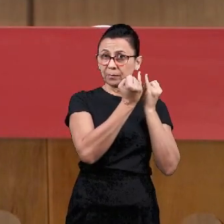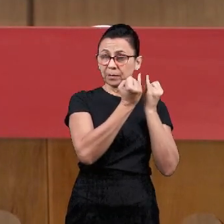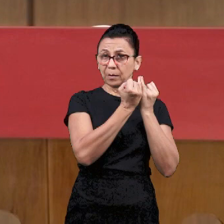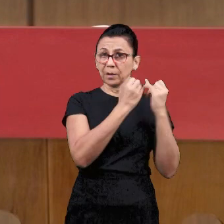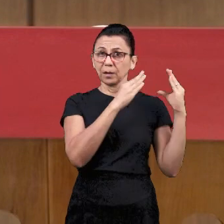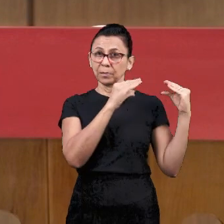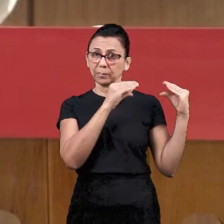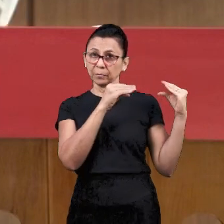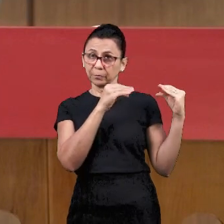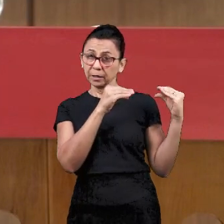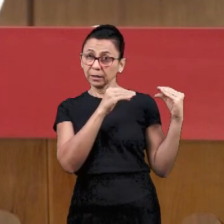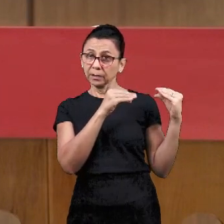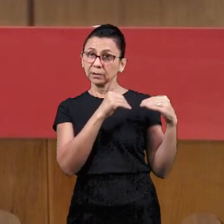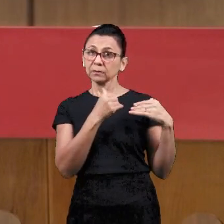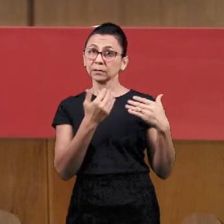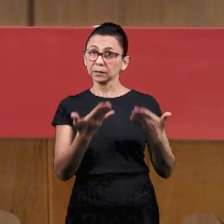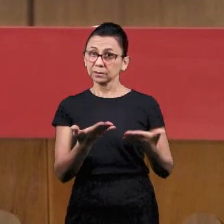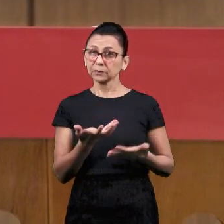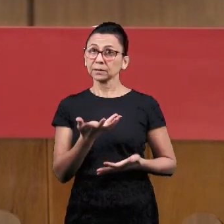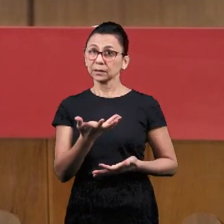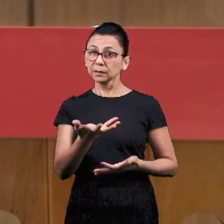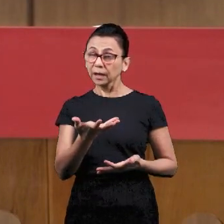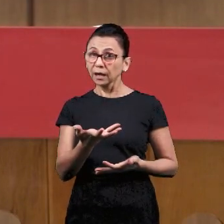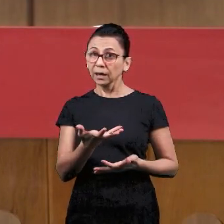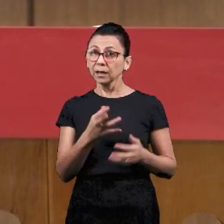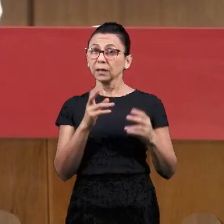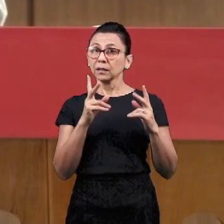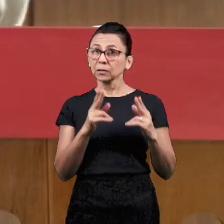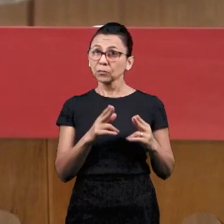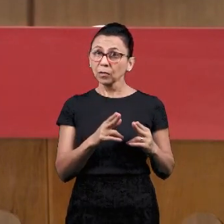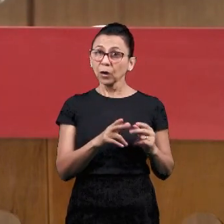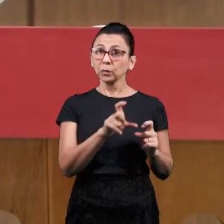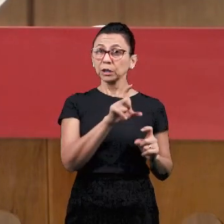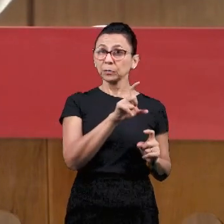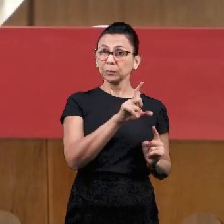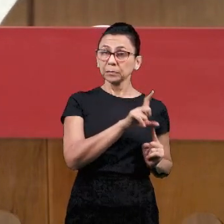Donc, il jette de l'eau